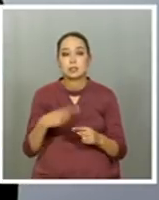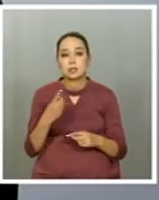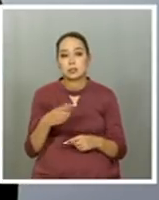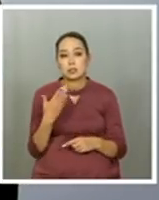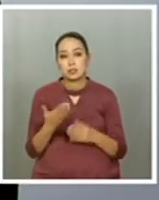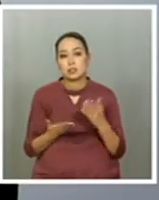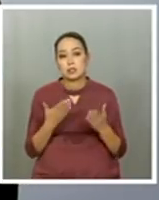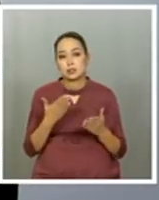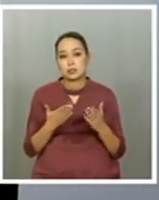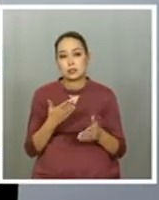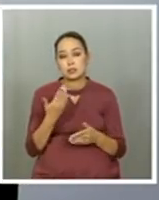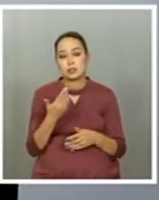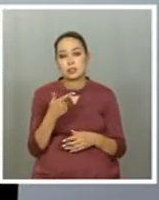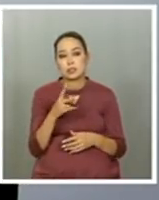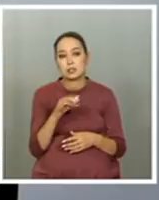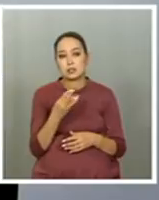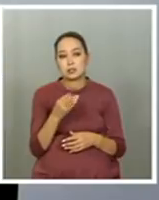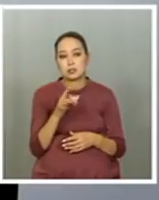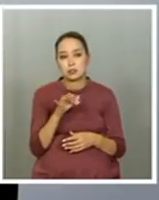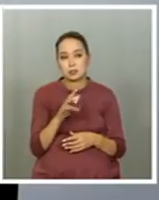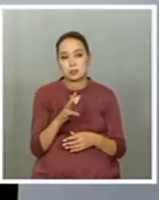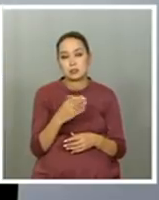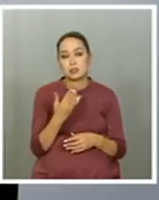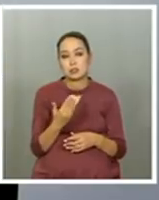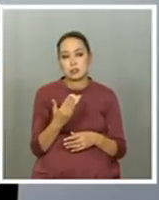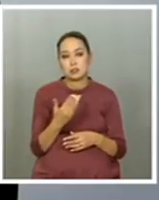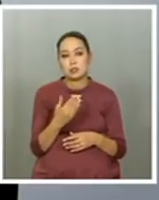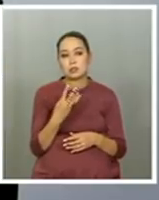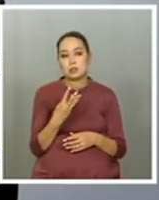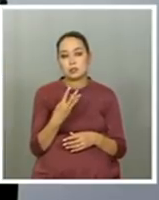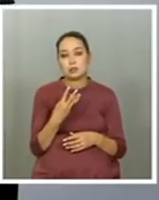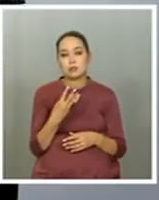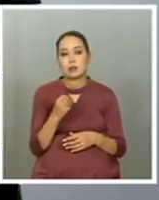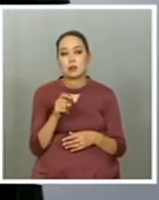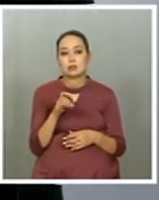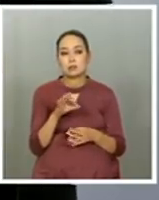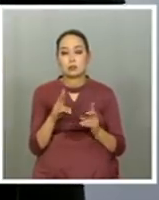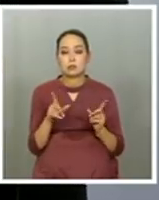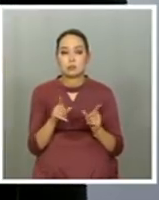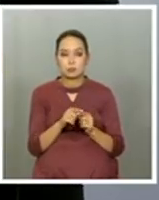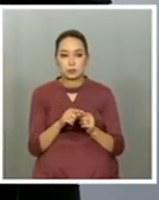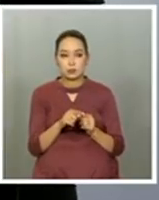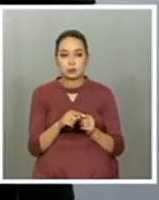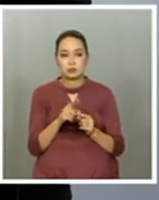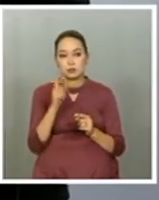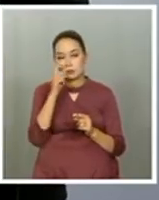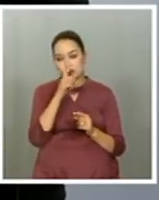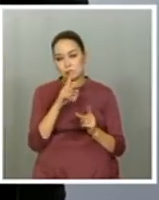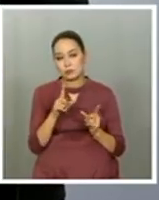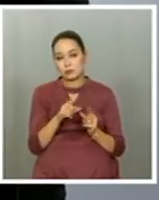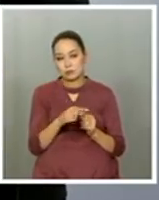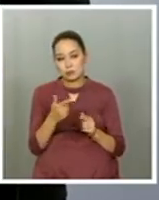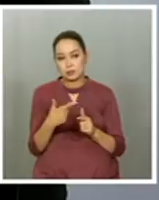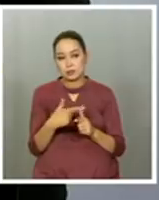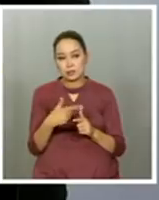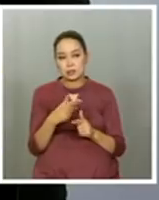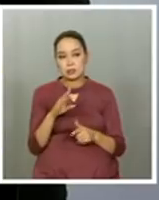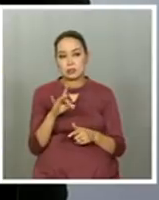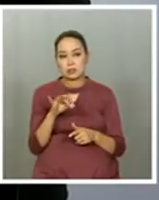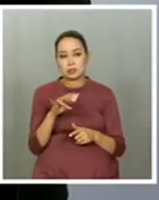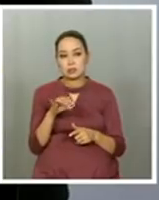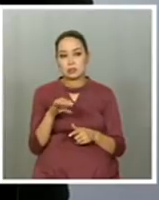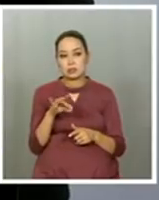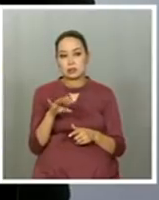біз глицеринге 3 моль азот қышқылын әрекеттестіріп, күкірт қышқылы қатысында, онда біз, яғни